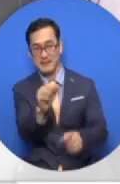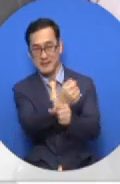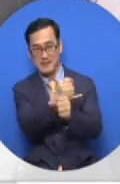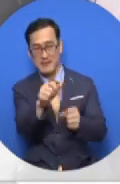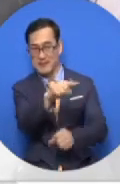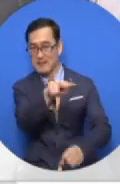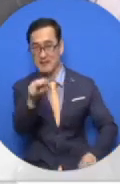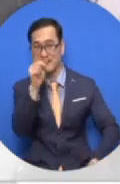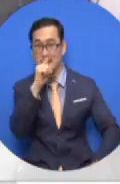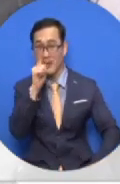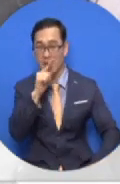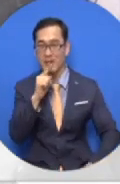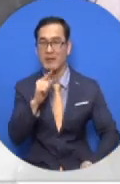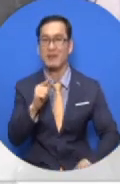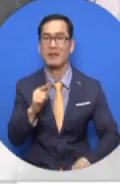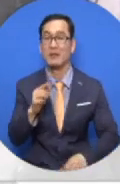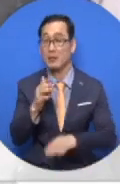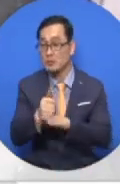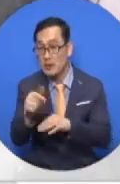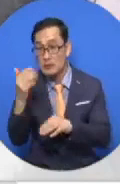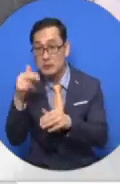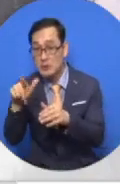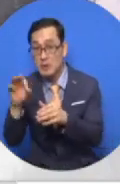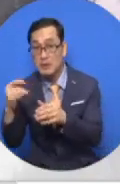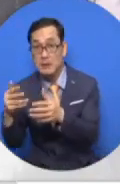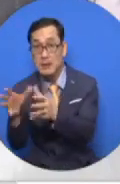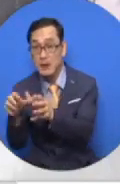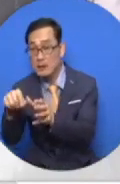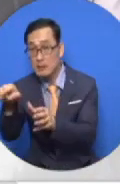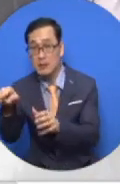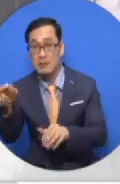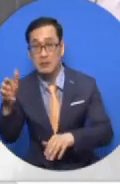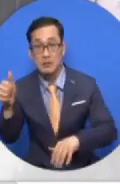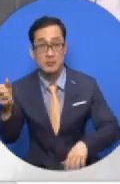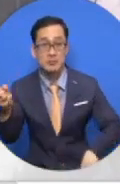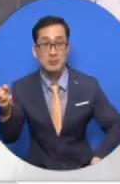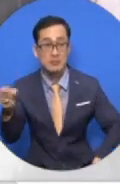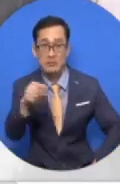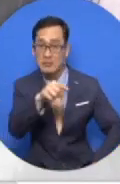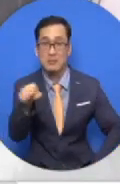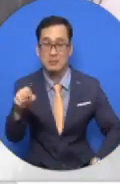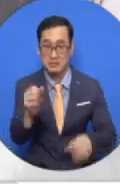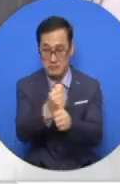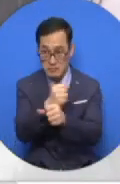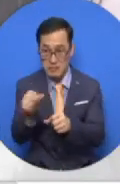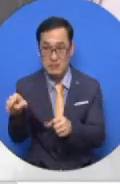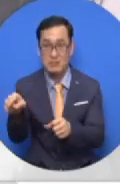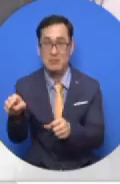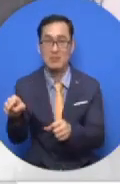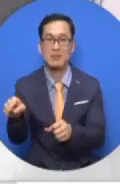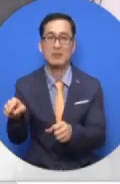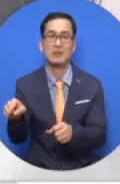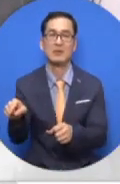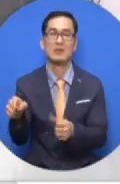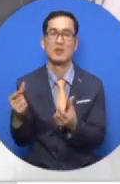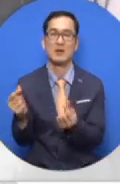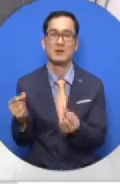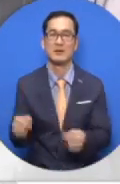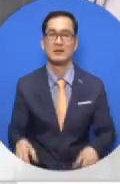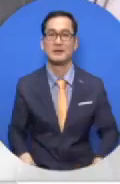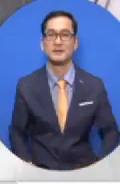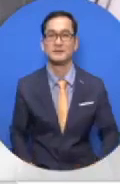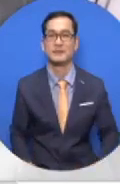비판이 있고요. 명확하게 인식해야 되는 것은 심상정 위원장이 정개특위 위원장을 맡았을 때는 정의당이 교섭단체였어요.